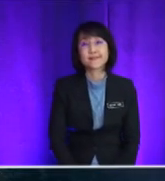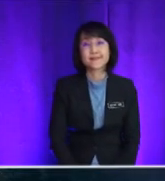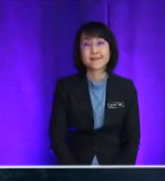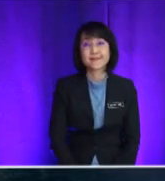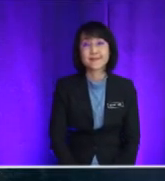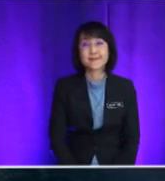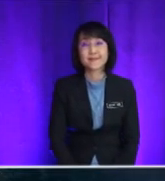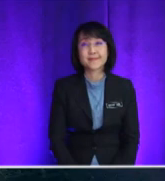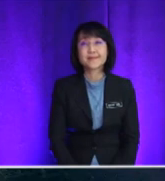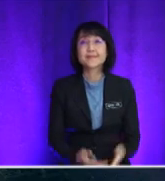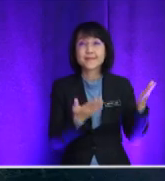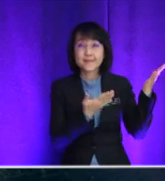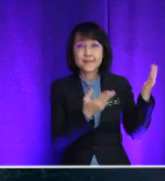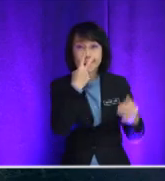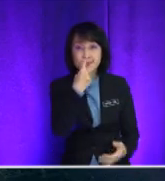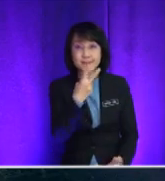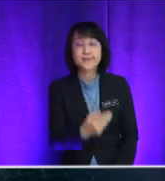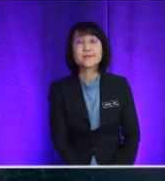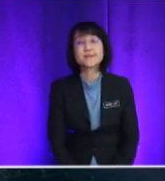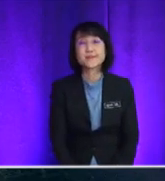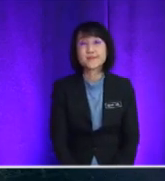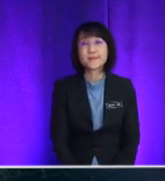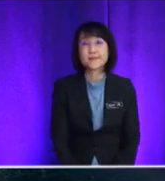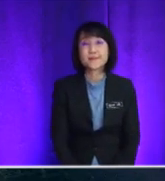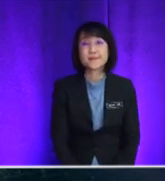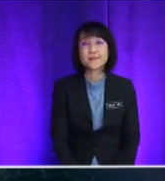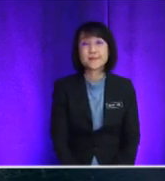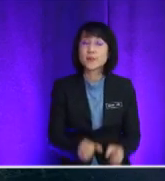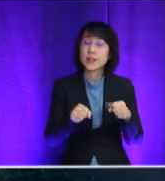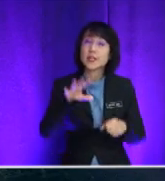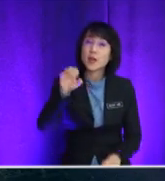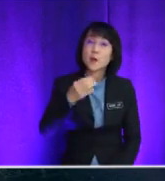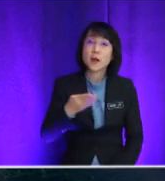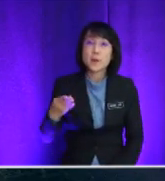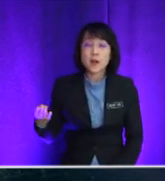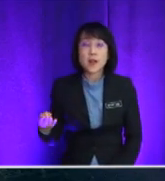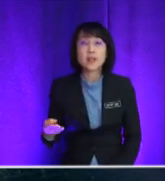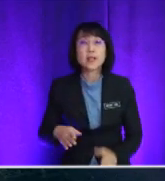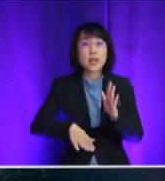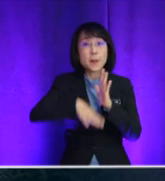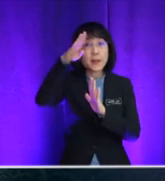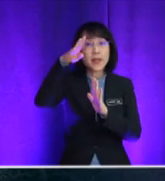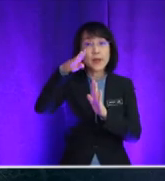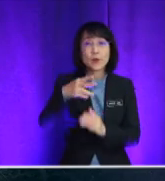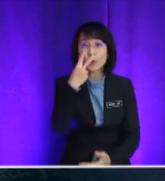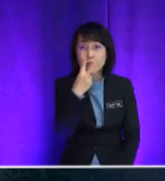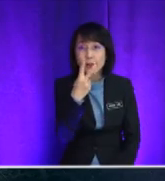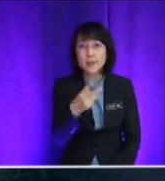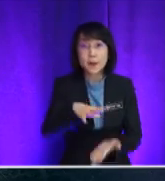TV anda semua di situ mungkin anda dapatkan lagi lah baru juga untuk mengukuhkan lagi